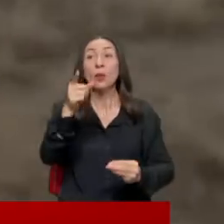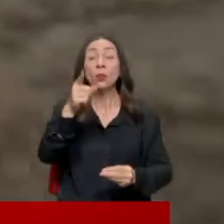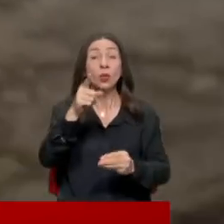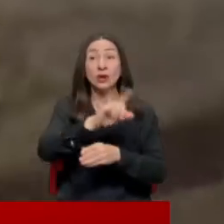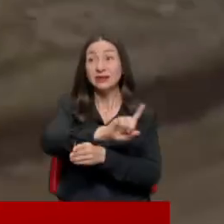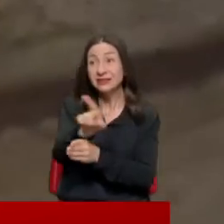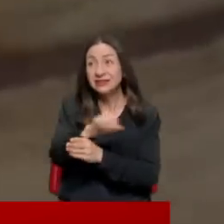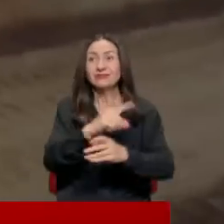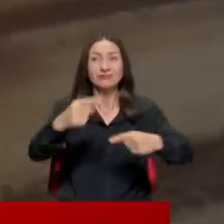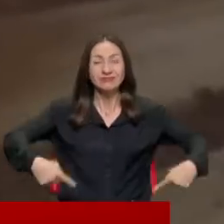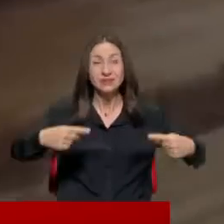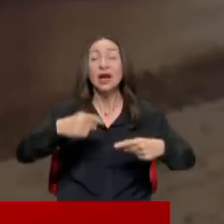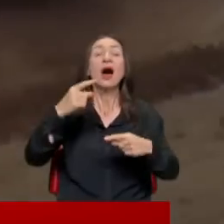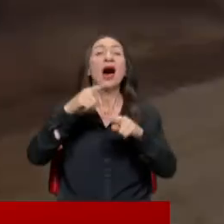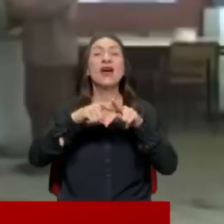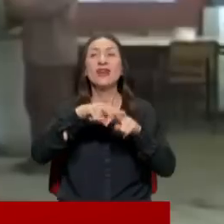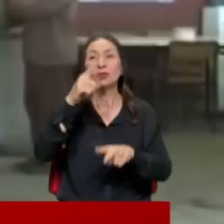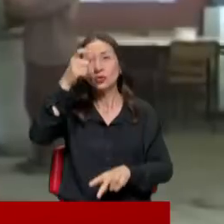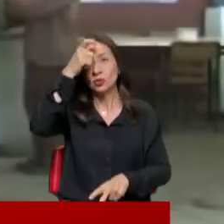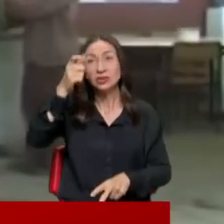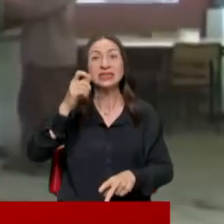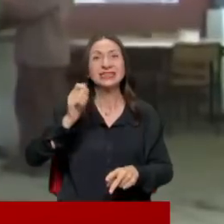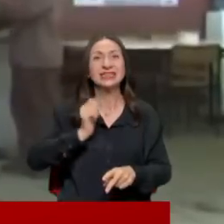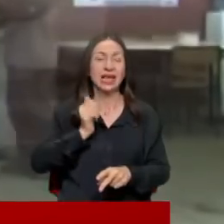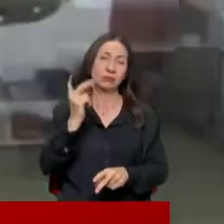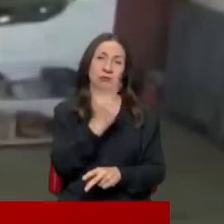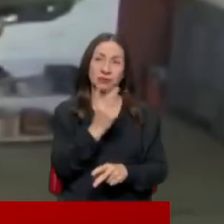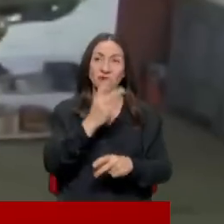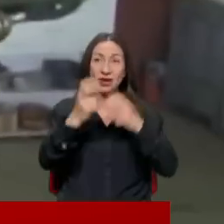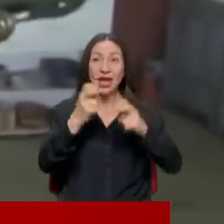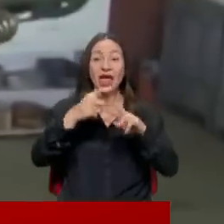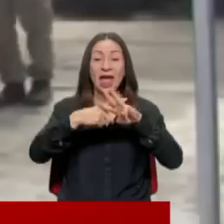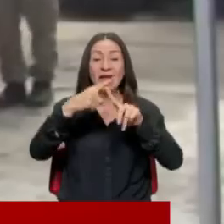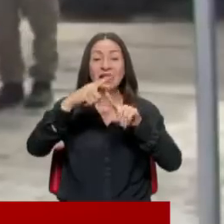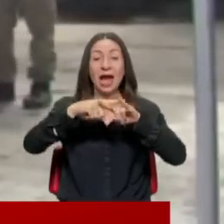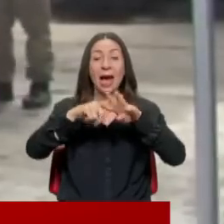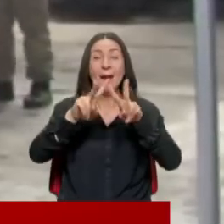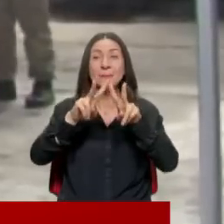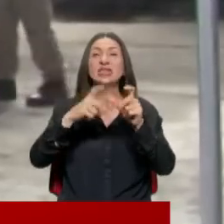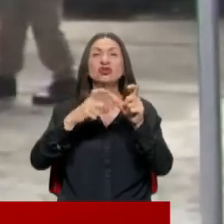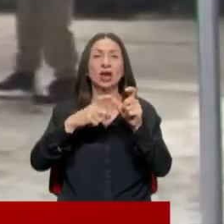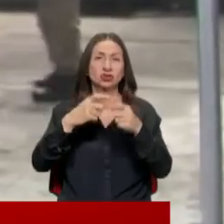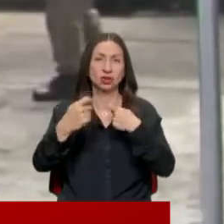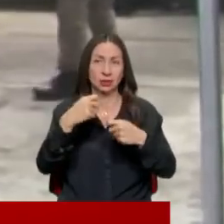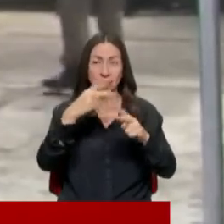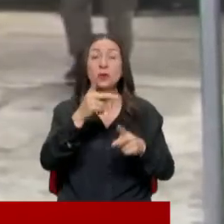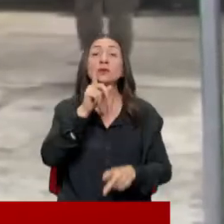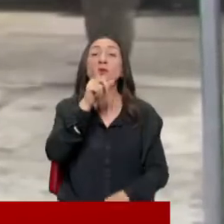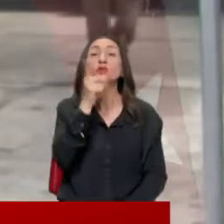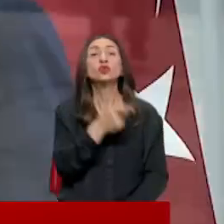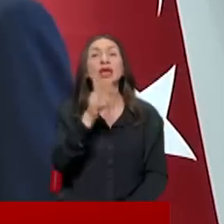üretimi için Arifiye'deki Türk Silahlı Kuvvetleri'ne ait tank palet fabrikası Ethem Sancan şirketine devredildi. %49'u da